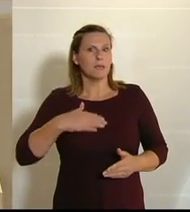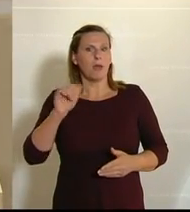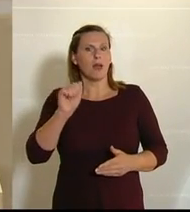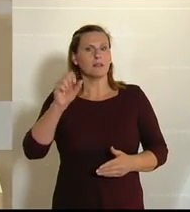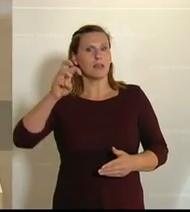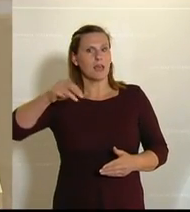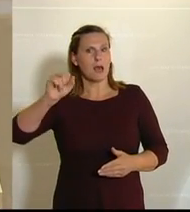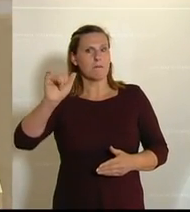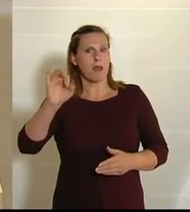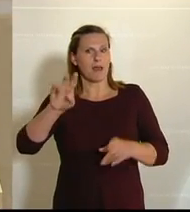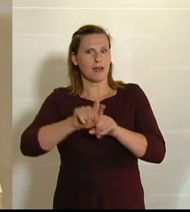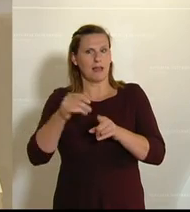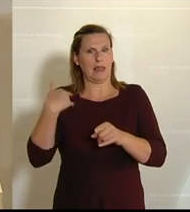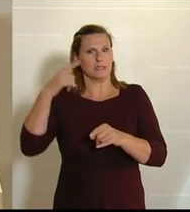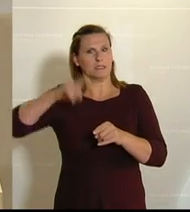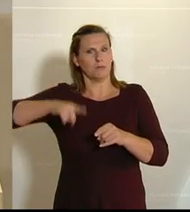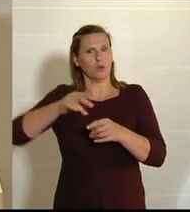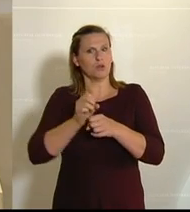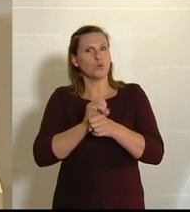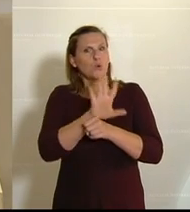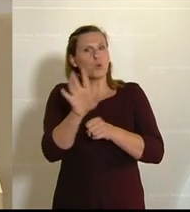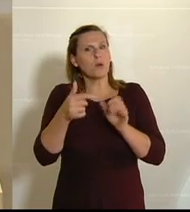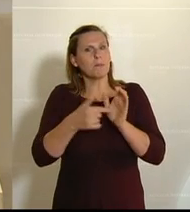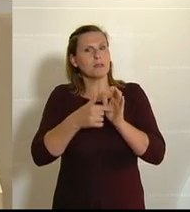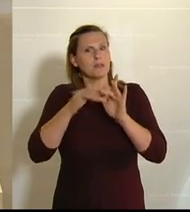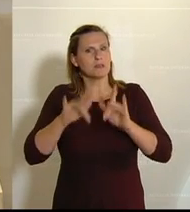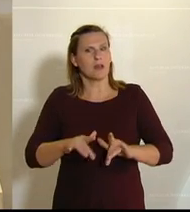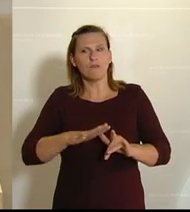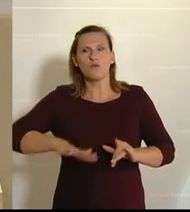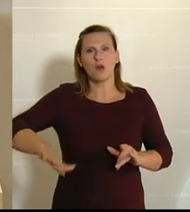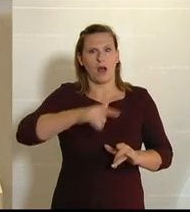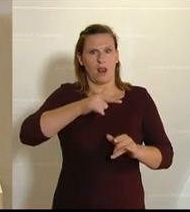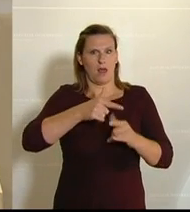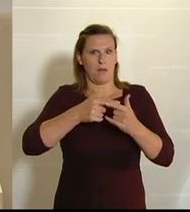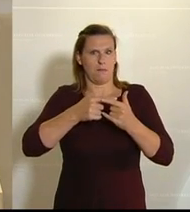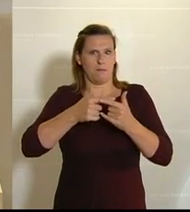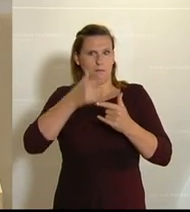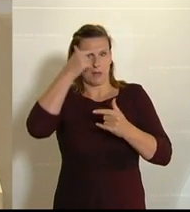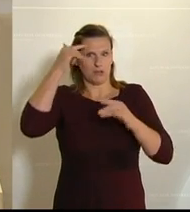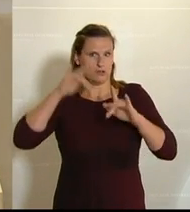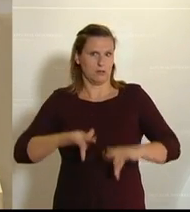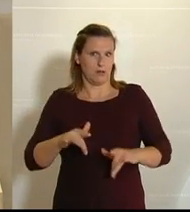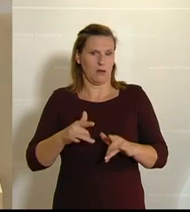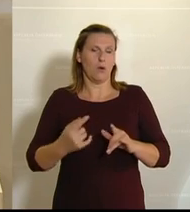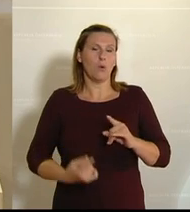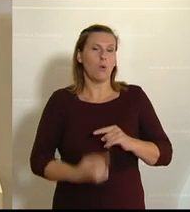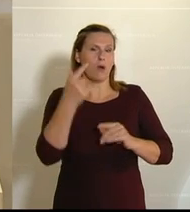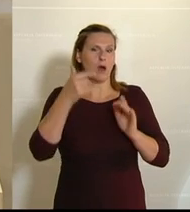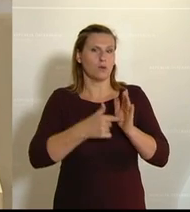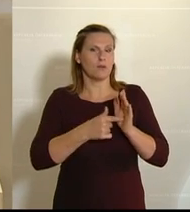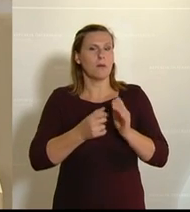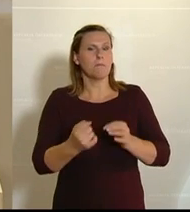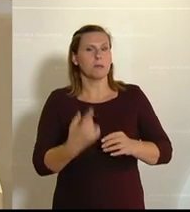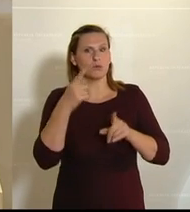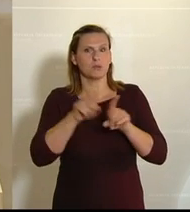die letzten Monate waren Corona-bedingt für alle Menschen in Österreich eine sehr große Herausforderung, insbesondere natürlich auch für die Künstlerinnen und